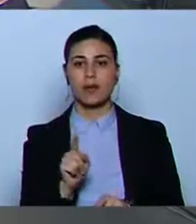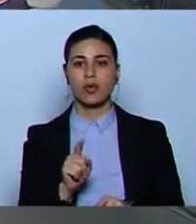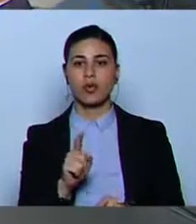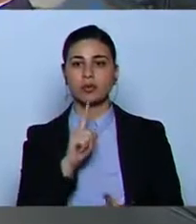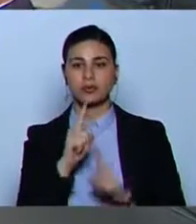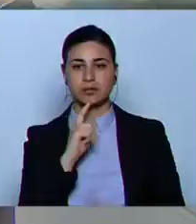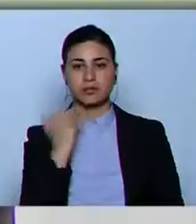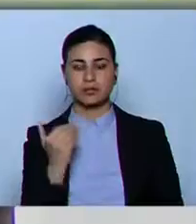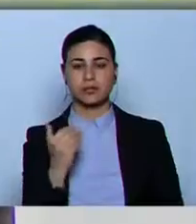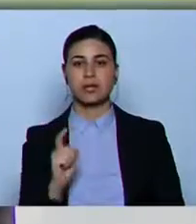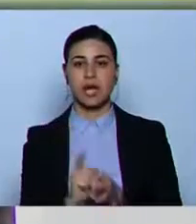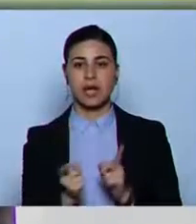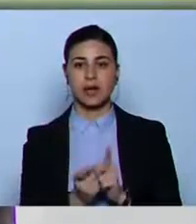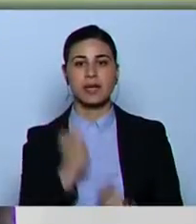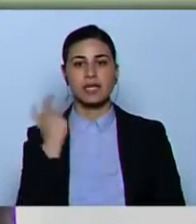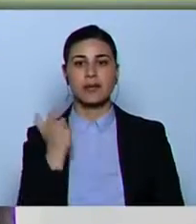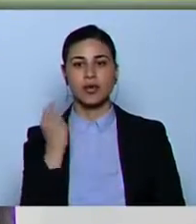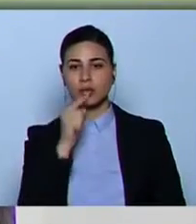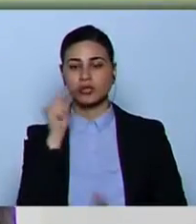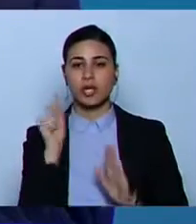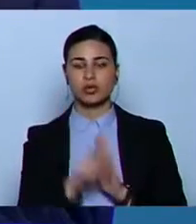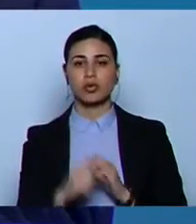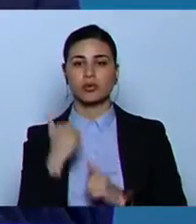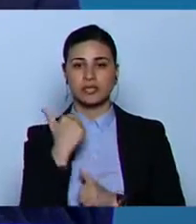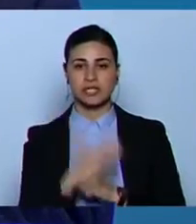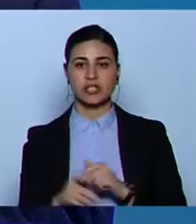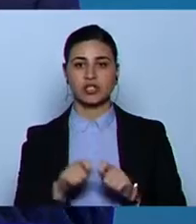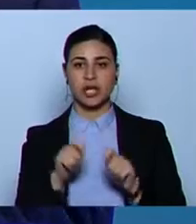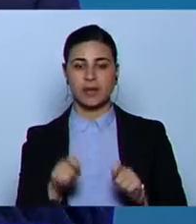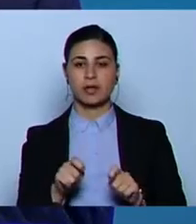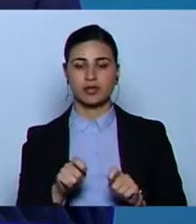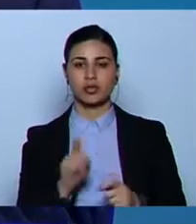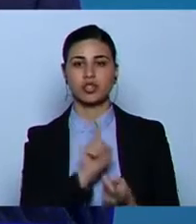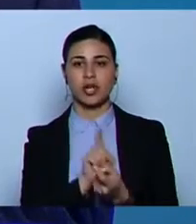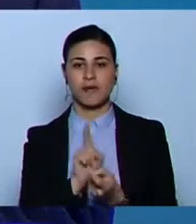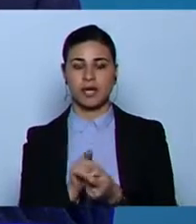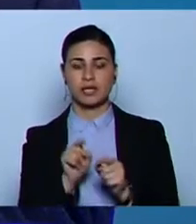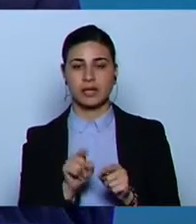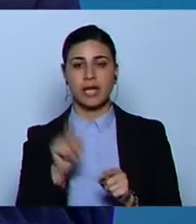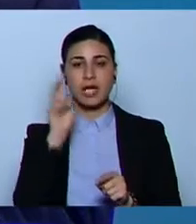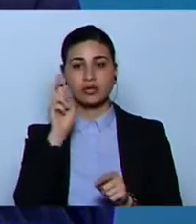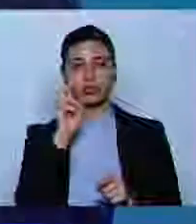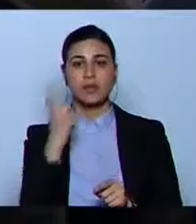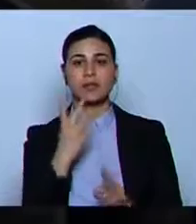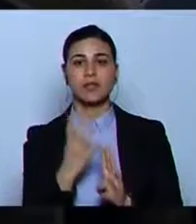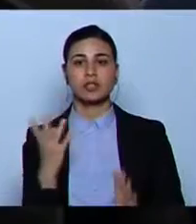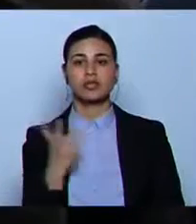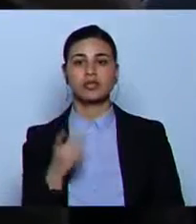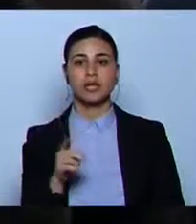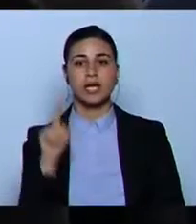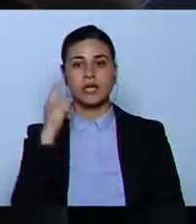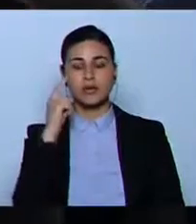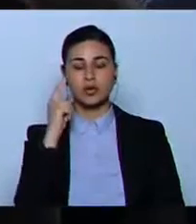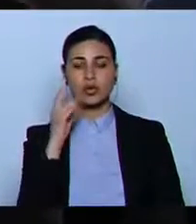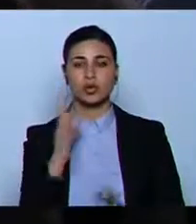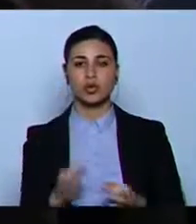თომის ოქმებიდან, არამედ დემოკრატიული ჩართულობის ცენტრში გამართული საჯარო შეხვედრებიდან. ხელისუფლებამ პირველ რიგში იმაზე უნდა